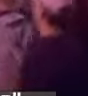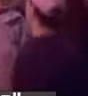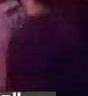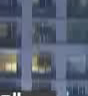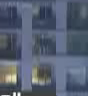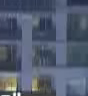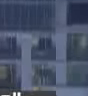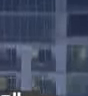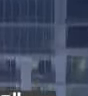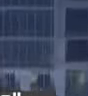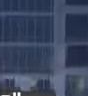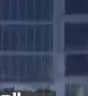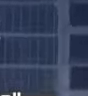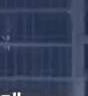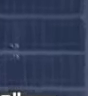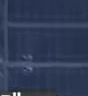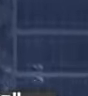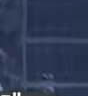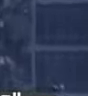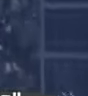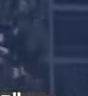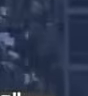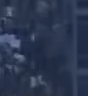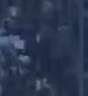تجتاح بعض المدن.